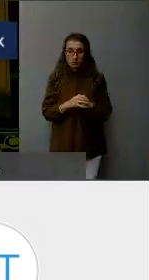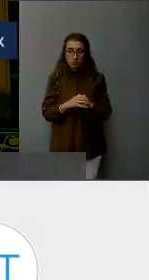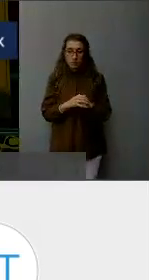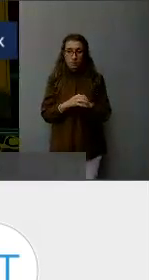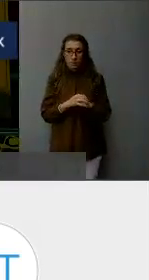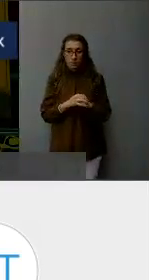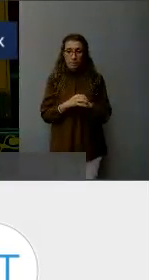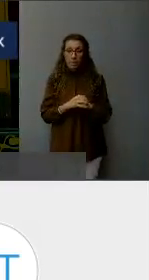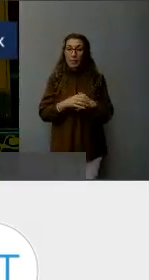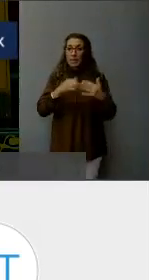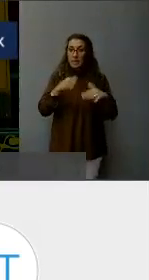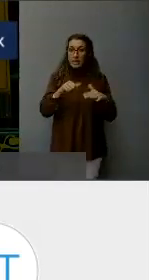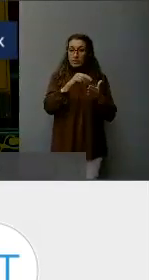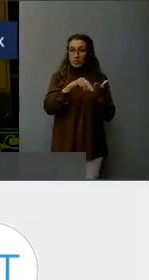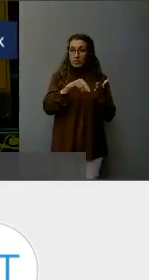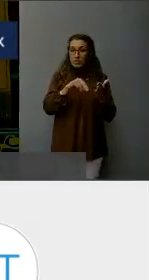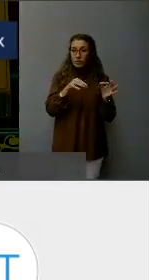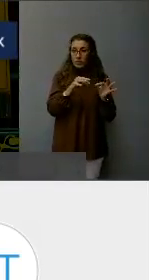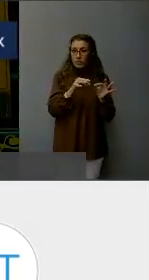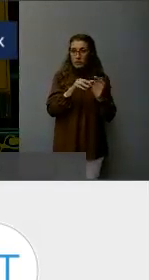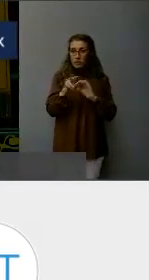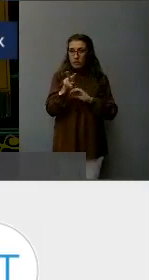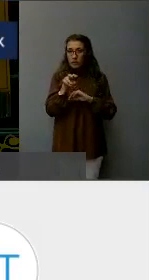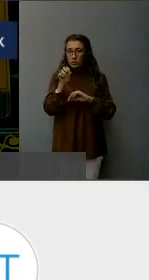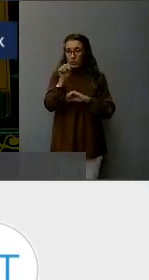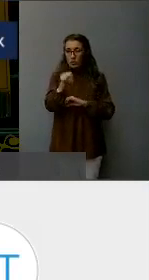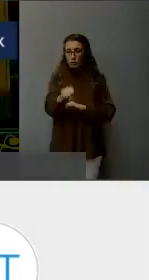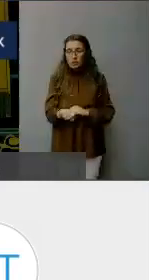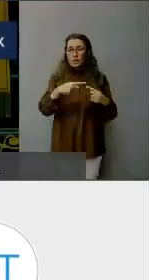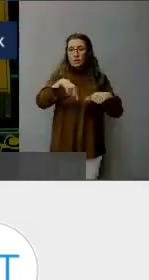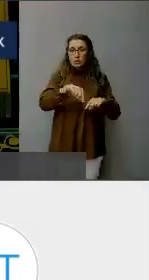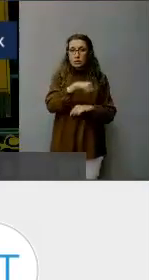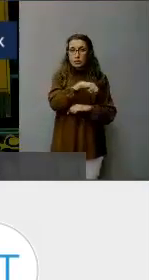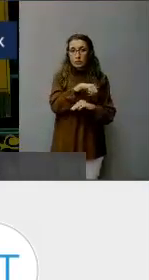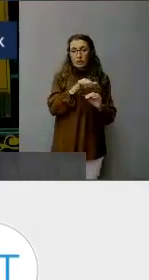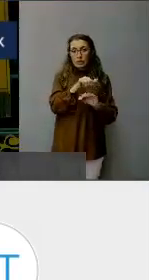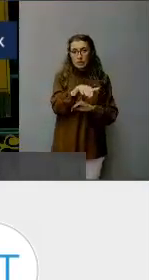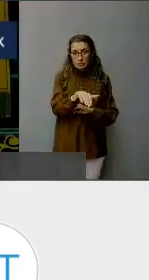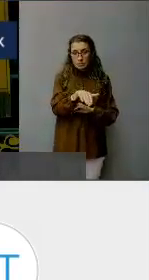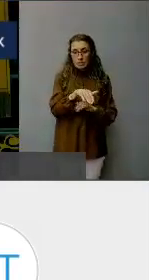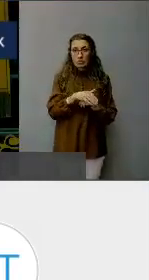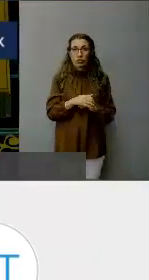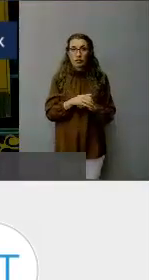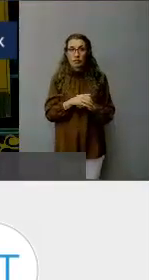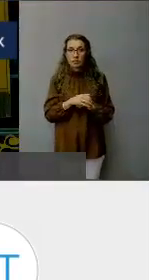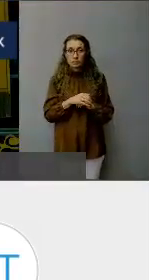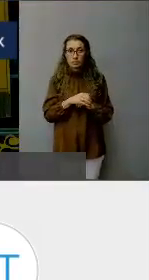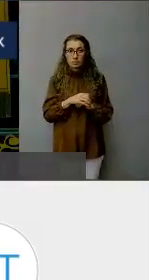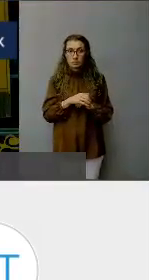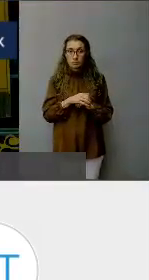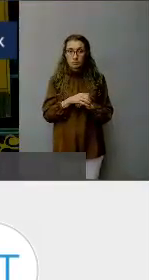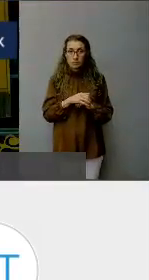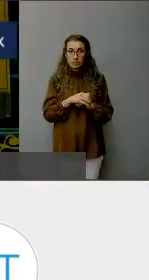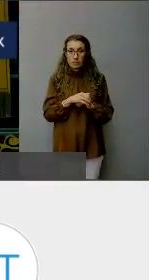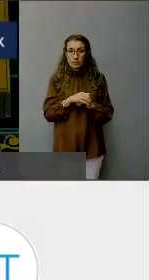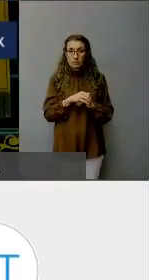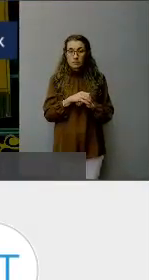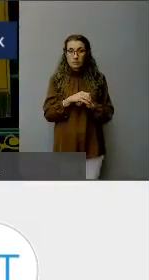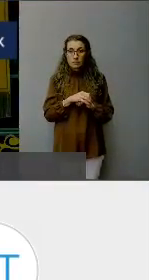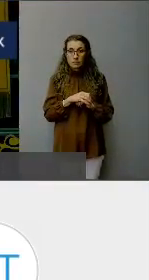16 voti favorevoli 22 contrari il consiglio comunale respinge il numero 3 pongo ora in